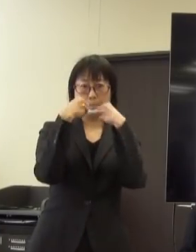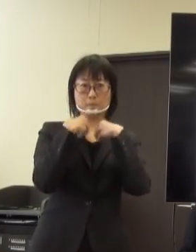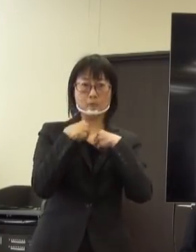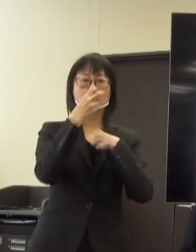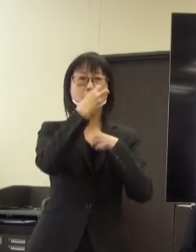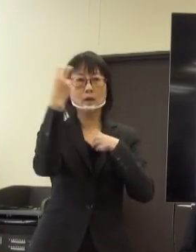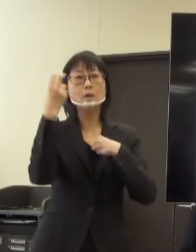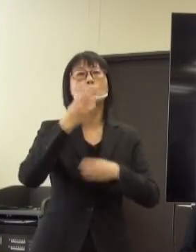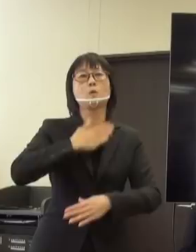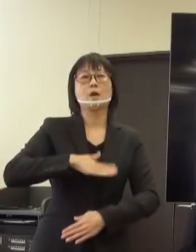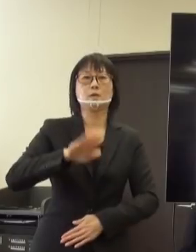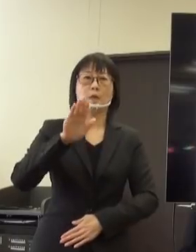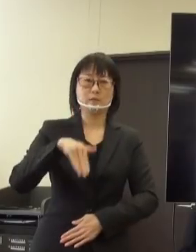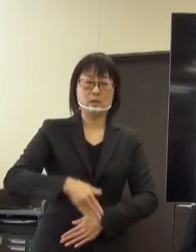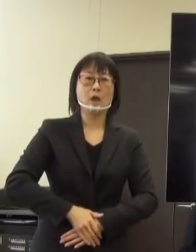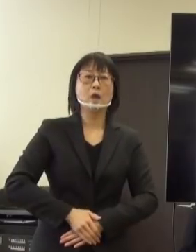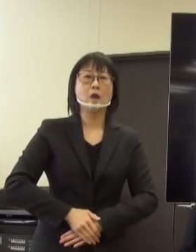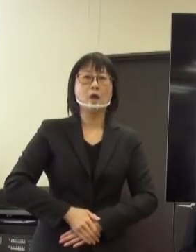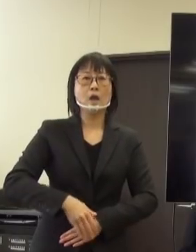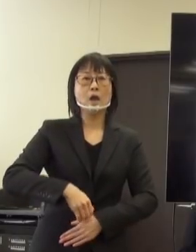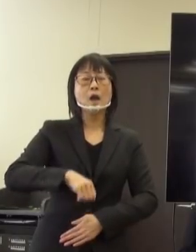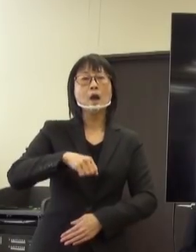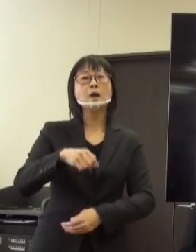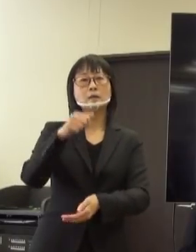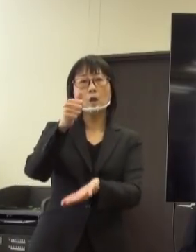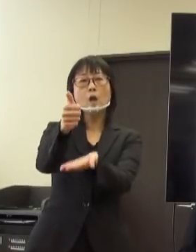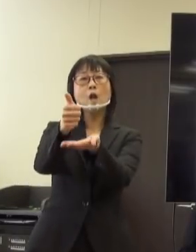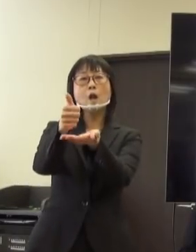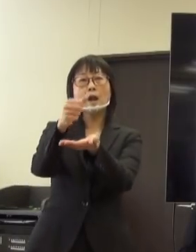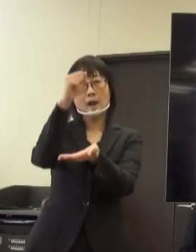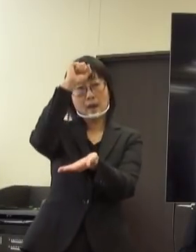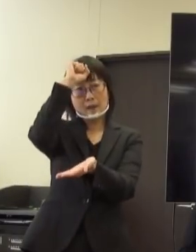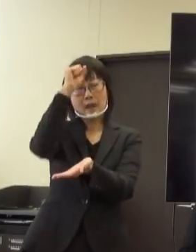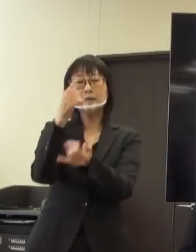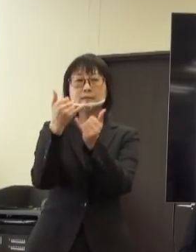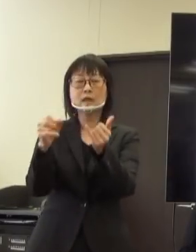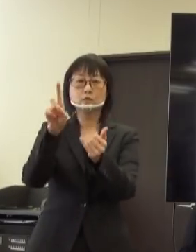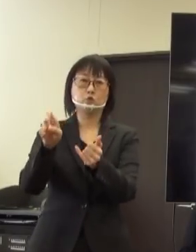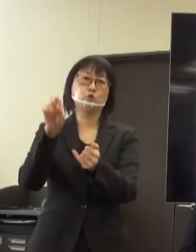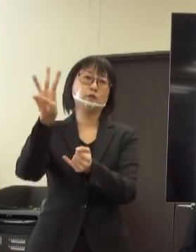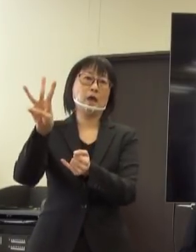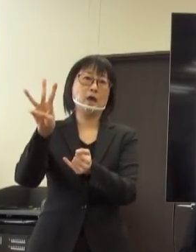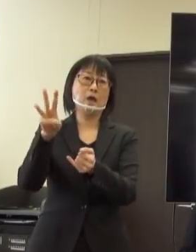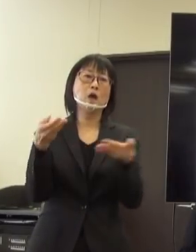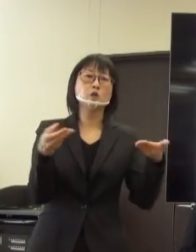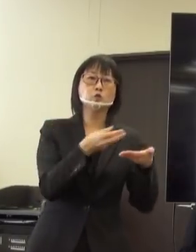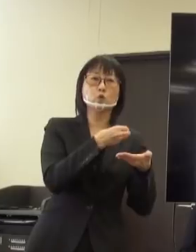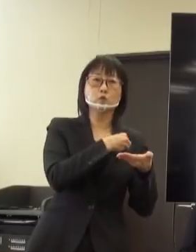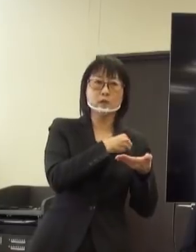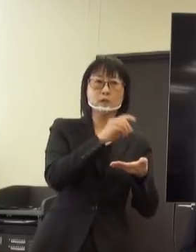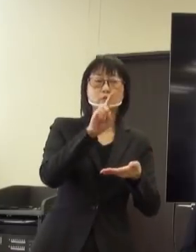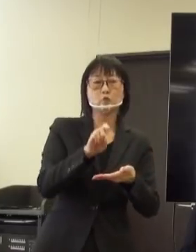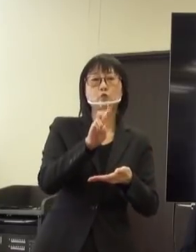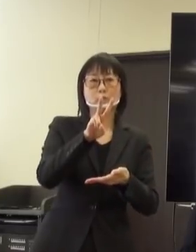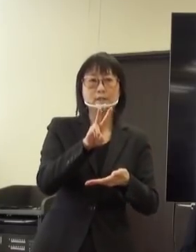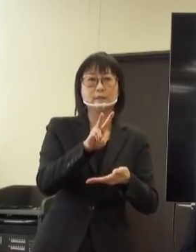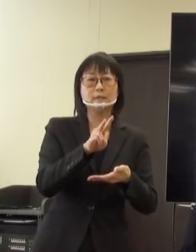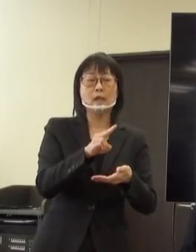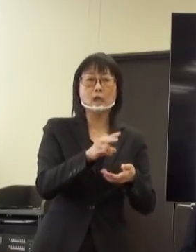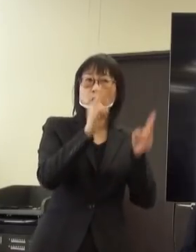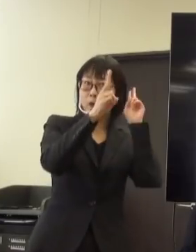訳は患者が13名、職員が12名、出入り業者が2名であります